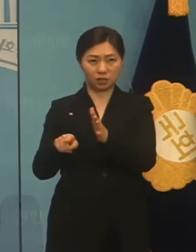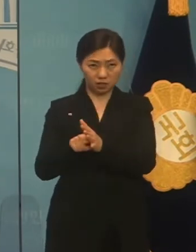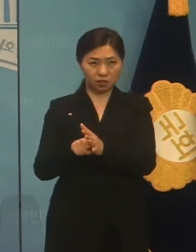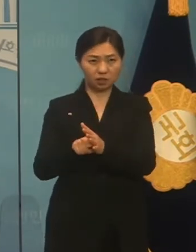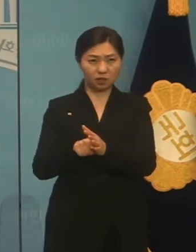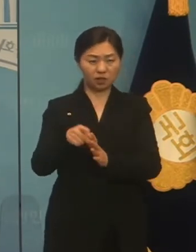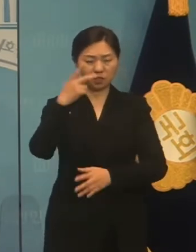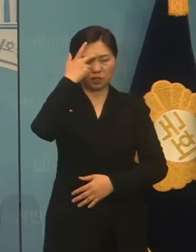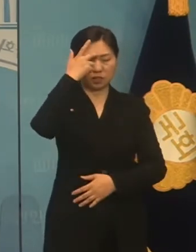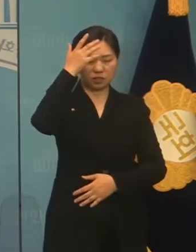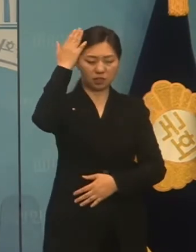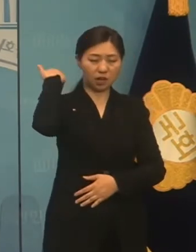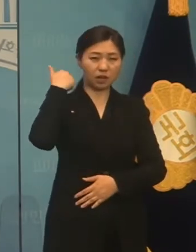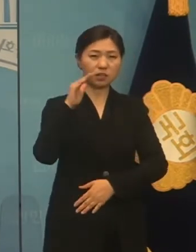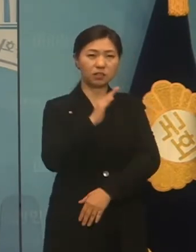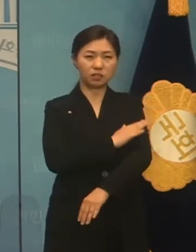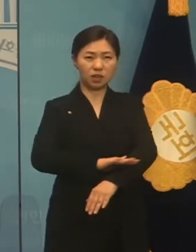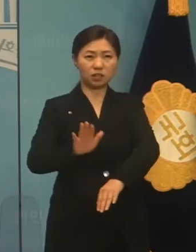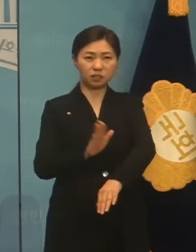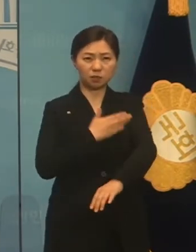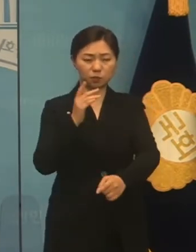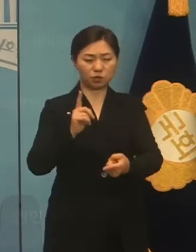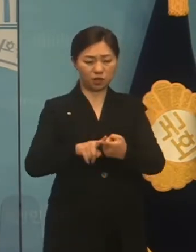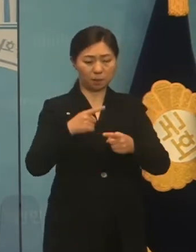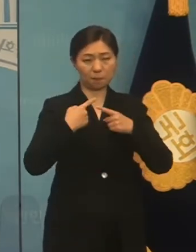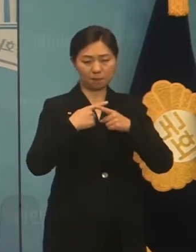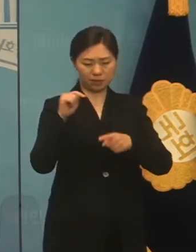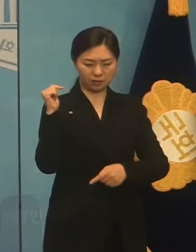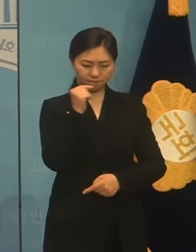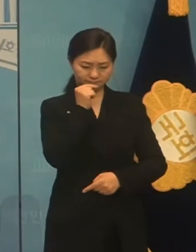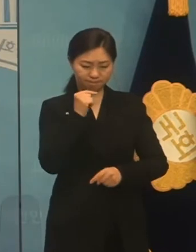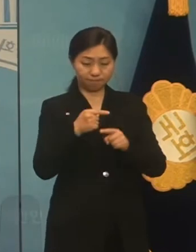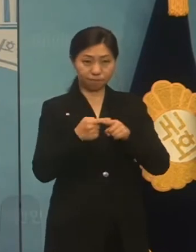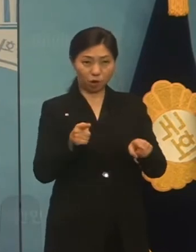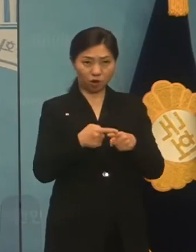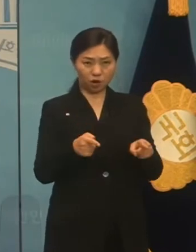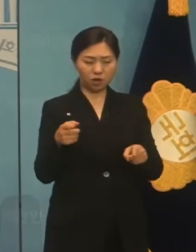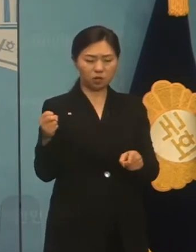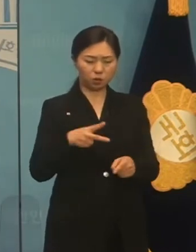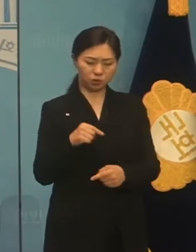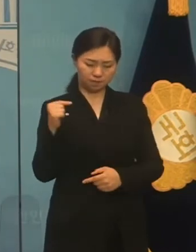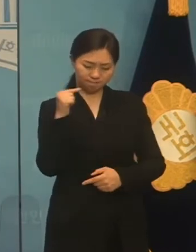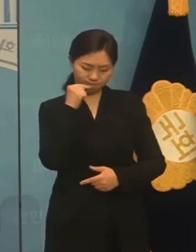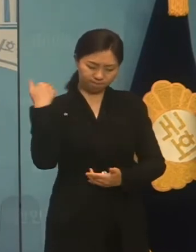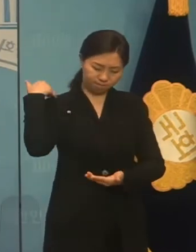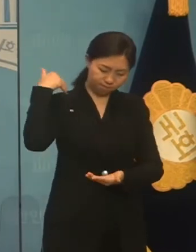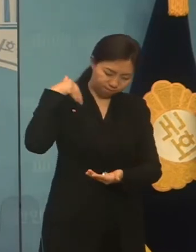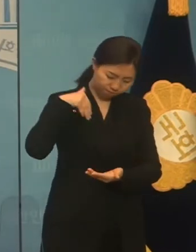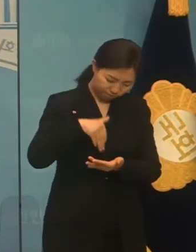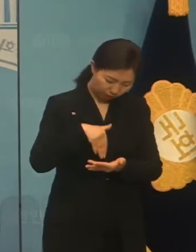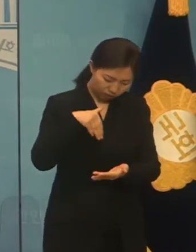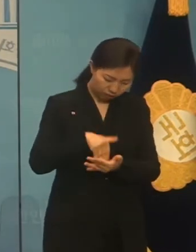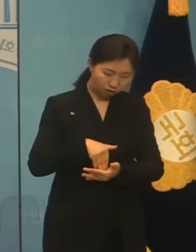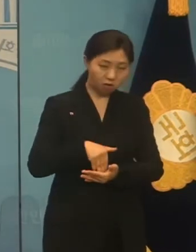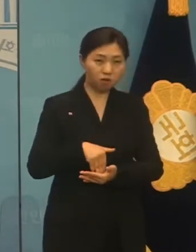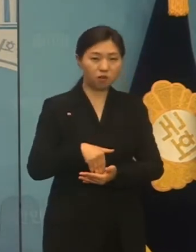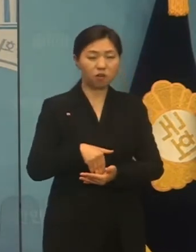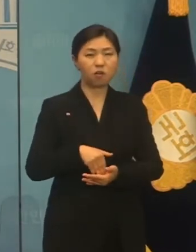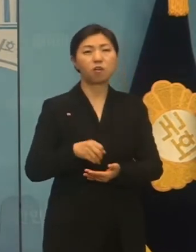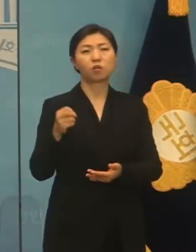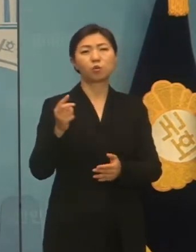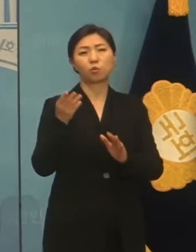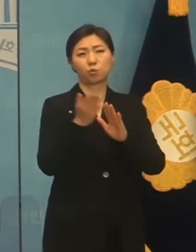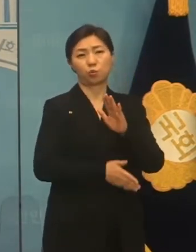과거의 공과에 대한 냉정한 평가와 처절한 반성과 그리고 제대로